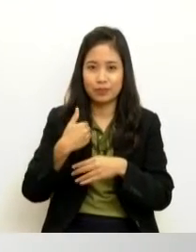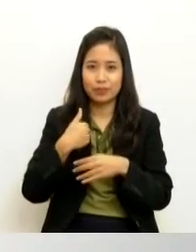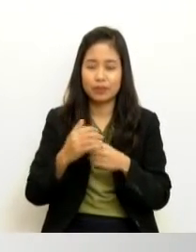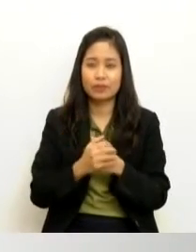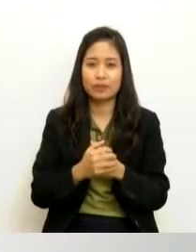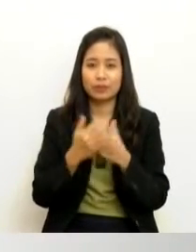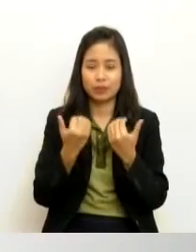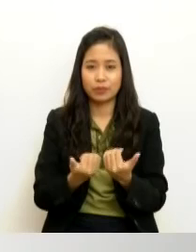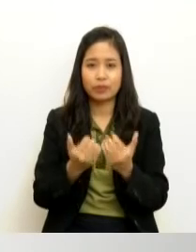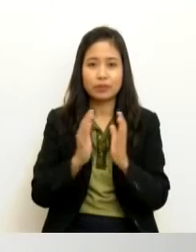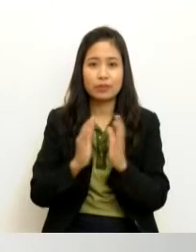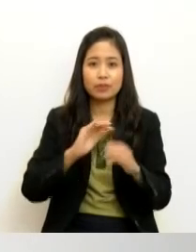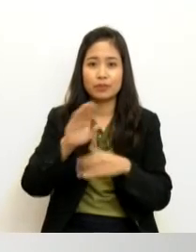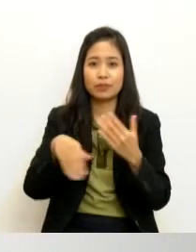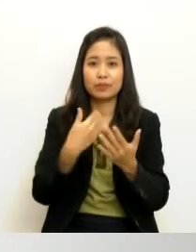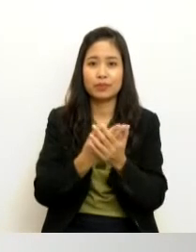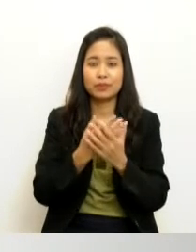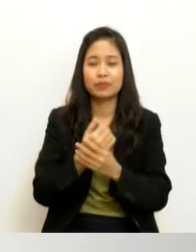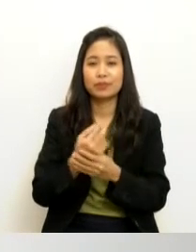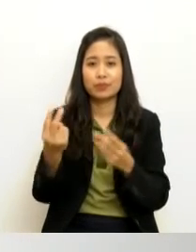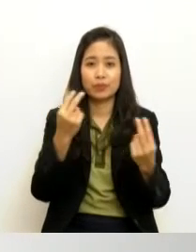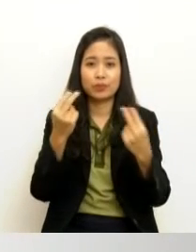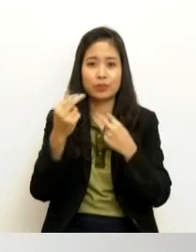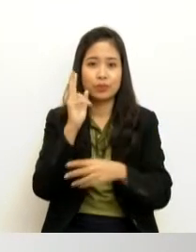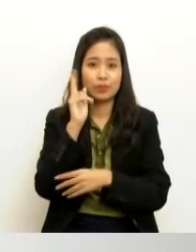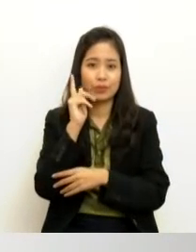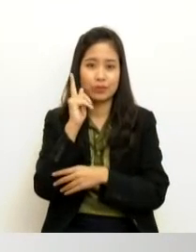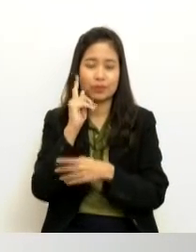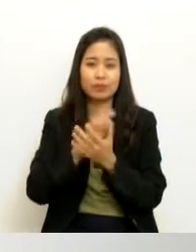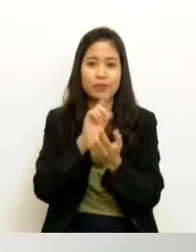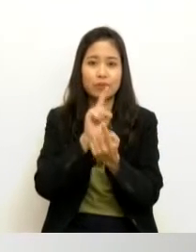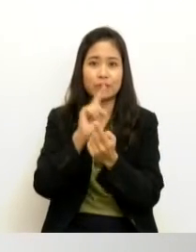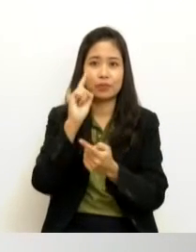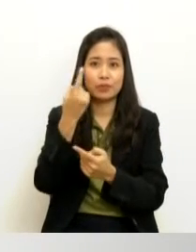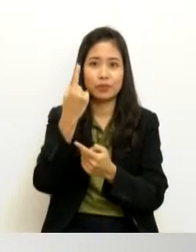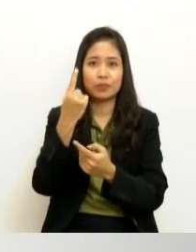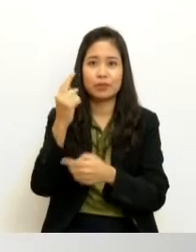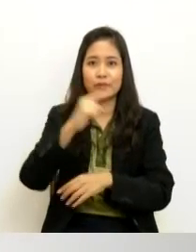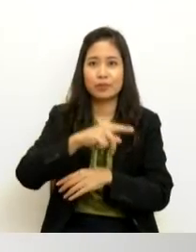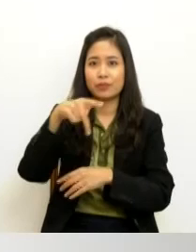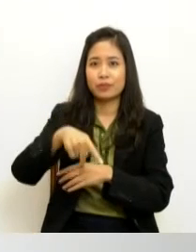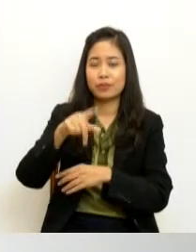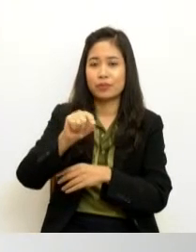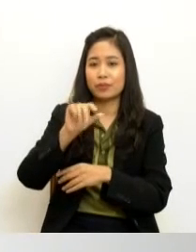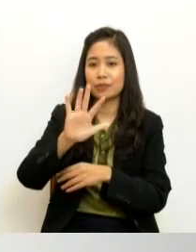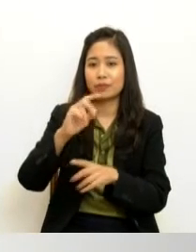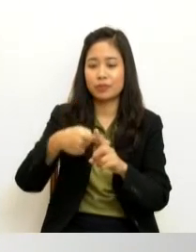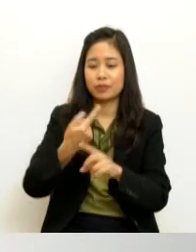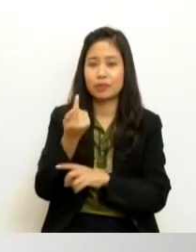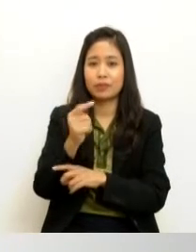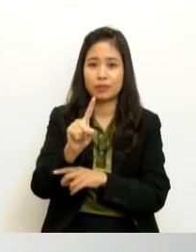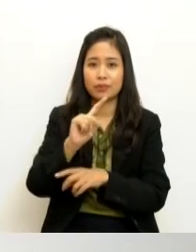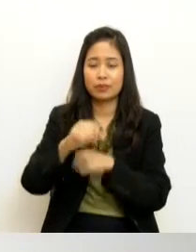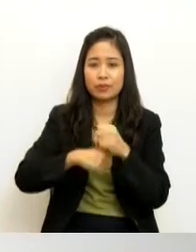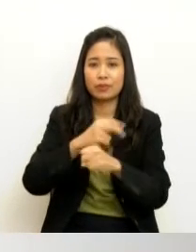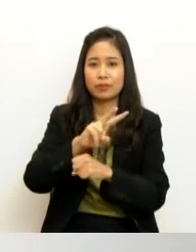งสุดท้ายค่ะขอบคุณทุกท่านสำหรับการติดตามรับชมนะคะเราจะกลับมาพบกันอีกครั้งค่ะในวันพุธที่25พฤศจิกายนพุทธศัก